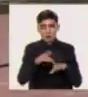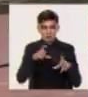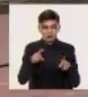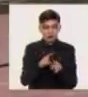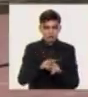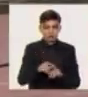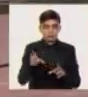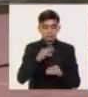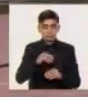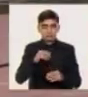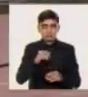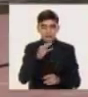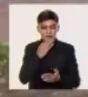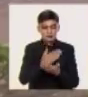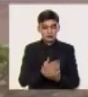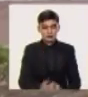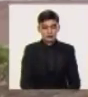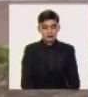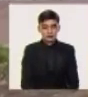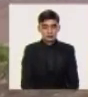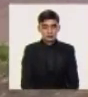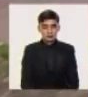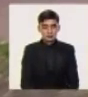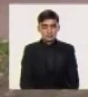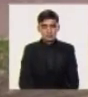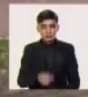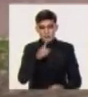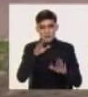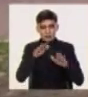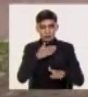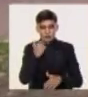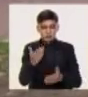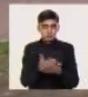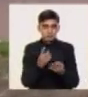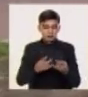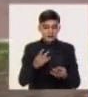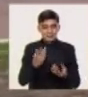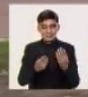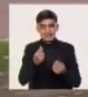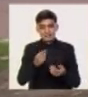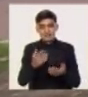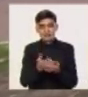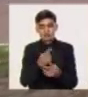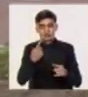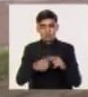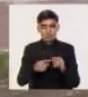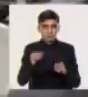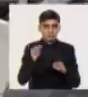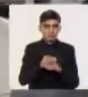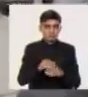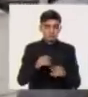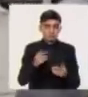дела устроил. Ну, считаю, что ему здесь не место, и можно было для денег найти гораздо лучшее